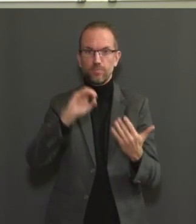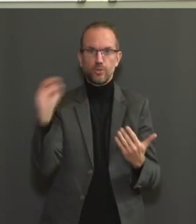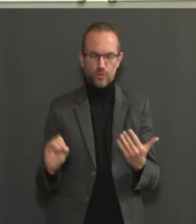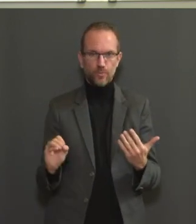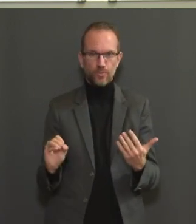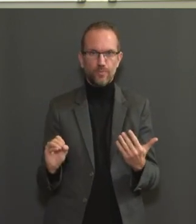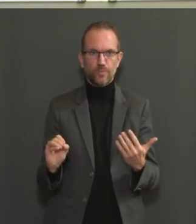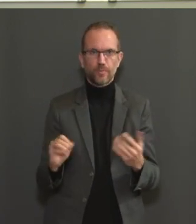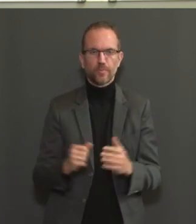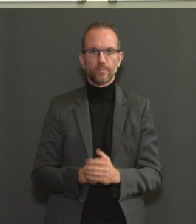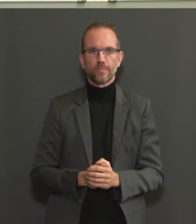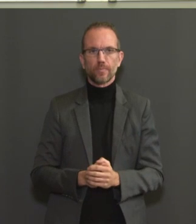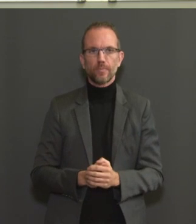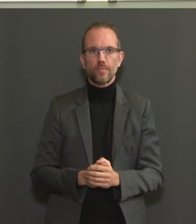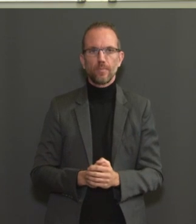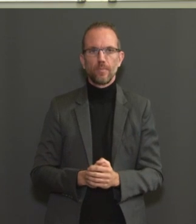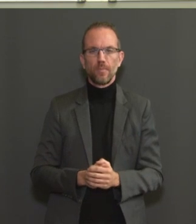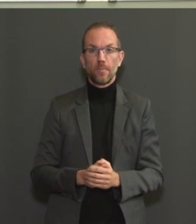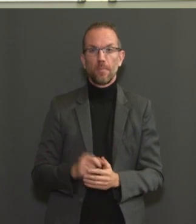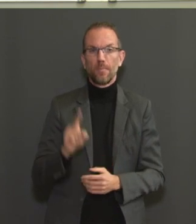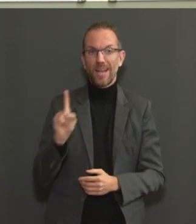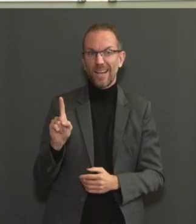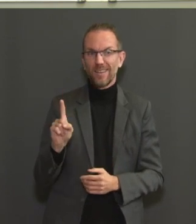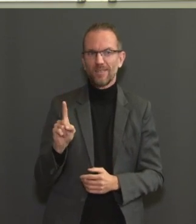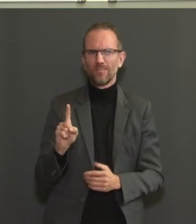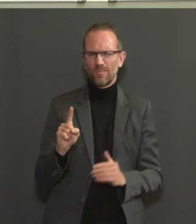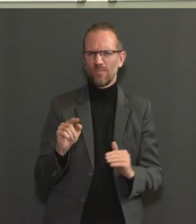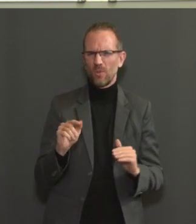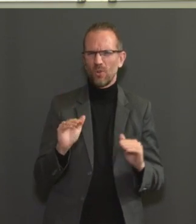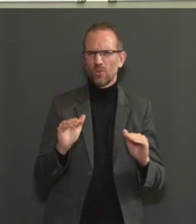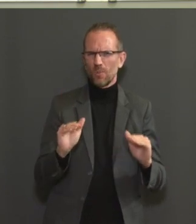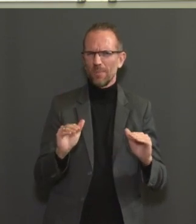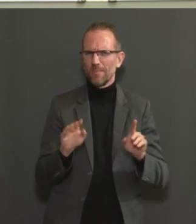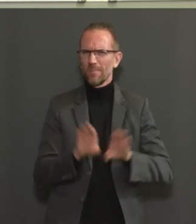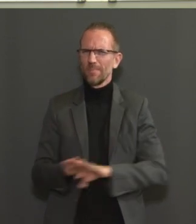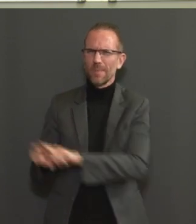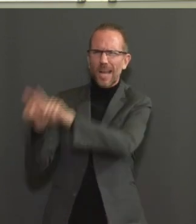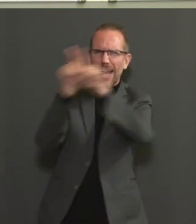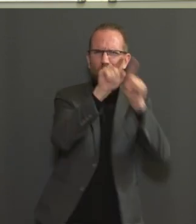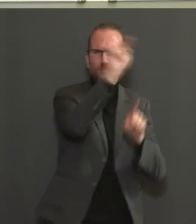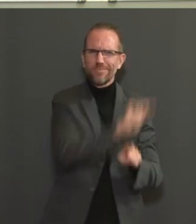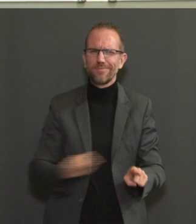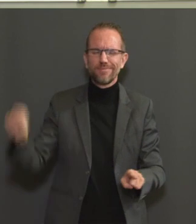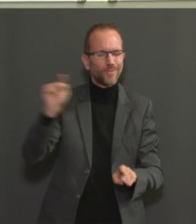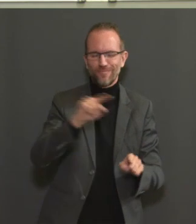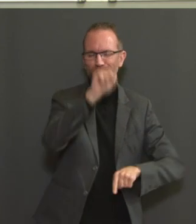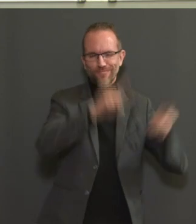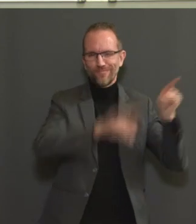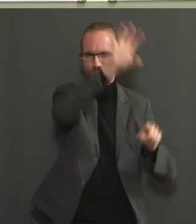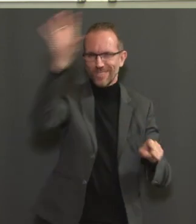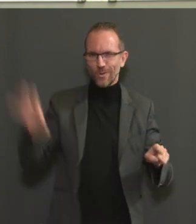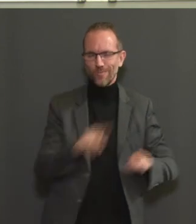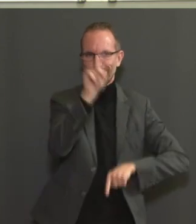Cependant, à ce niveau-là, il y a aussi des contrastes importants entre les différentes régions, puisque si les hospitalisations continuent de